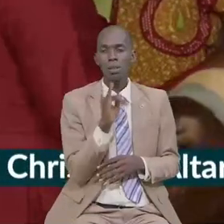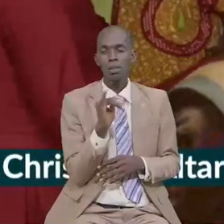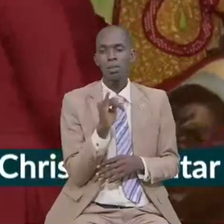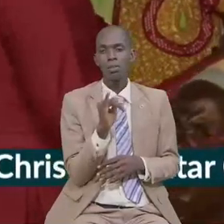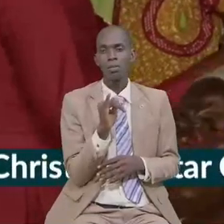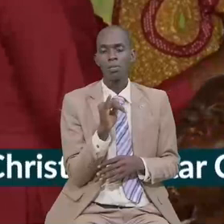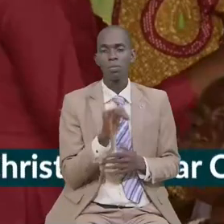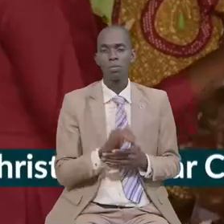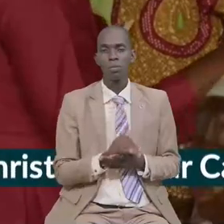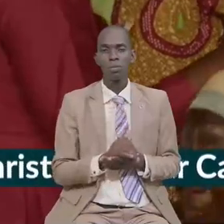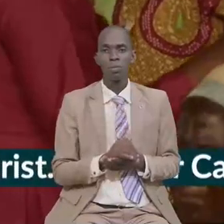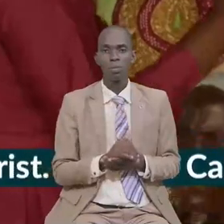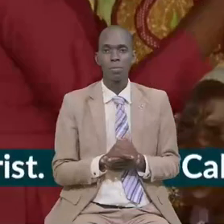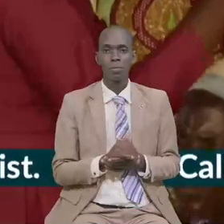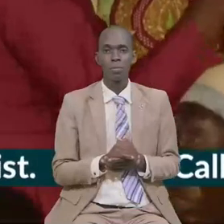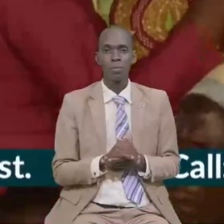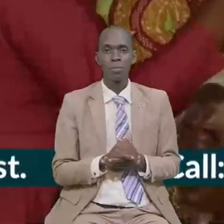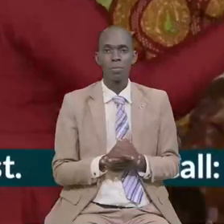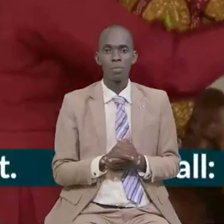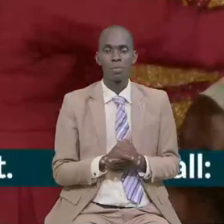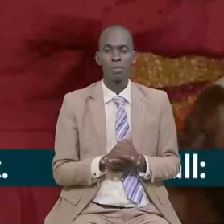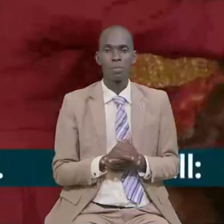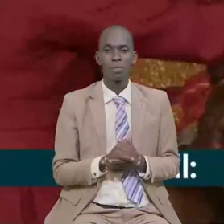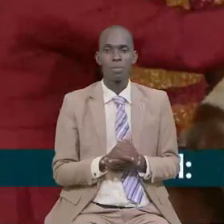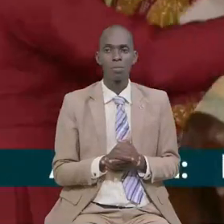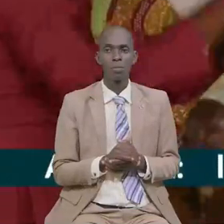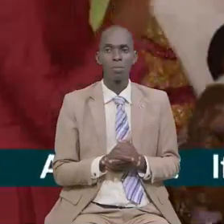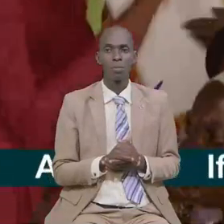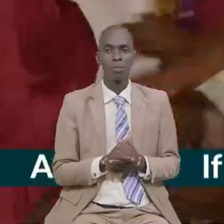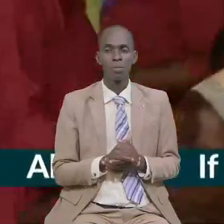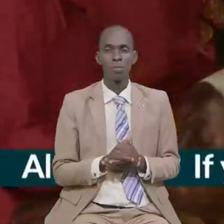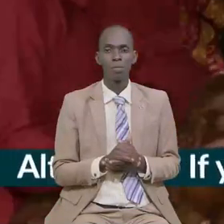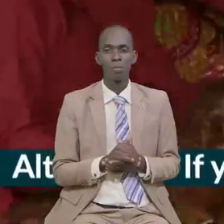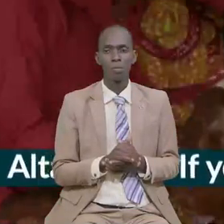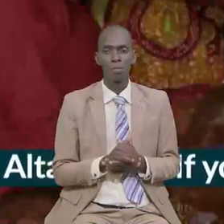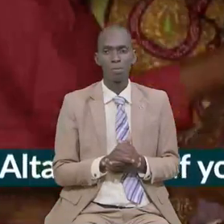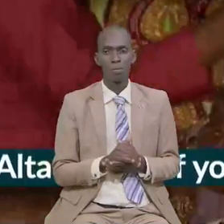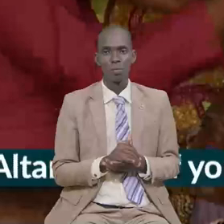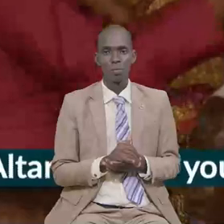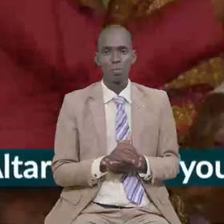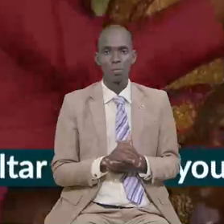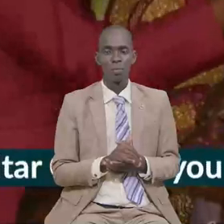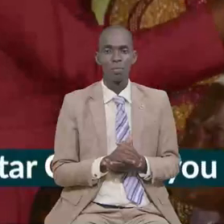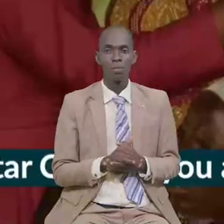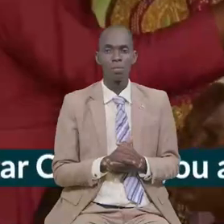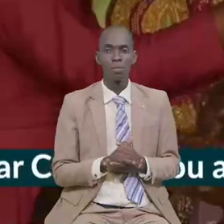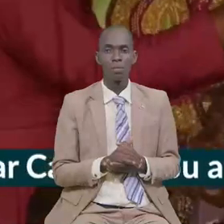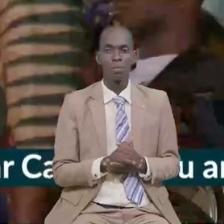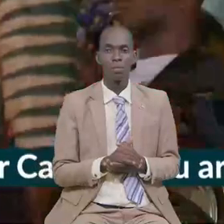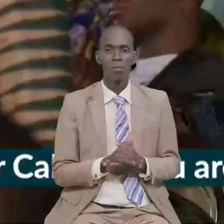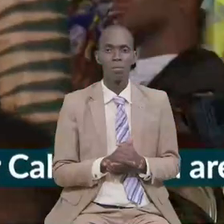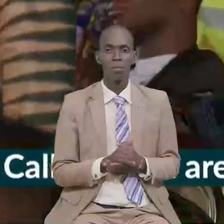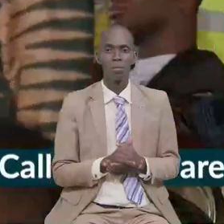là-bas à cliquer pour remplir. Et dès que vous cliquez le lien là, il y a